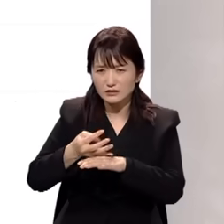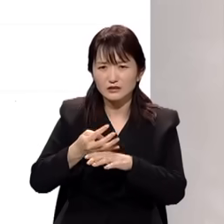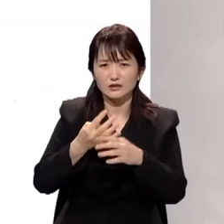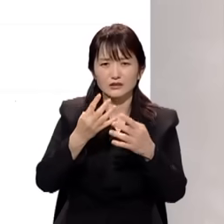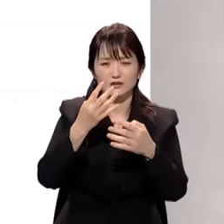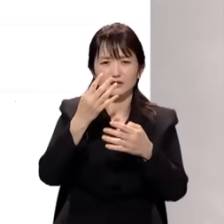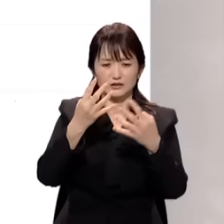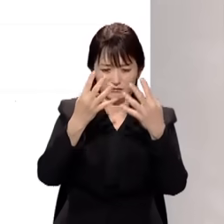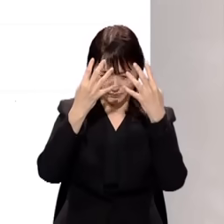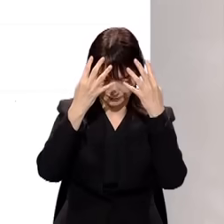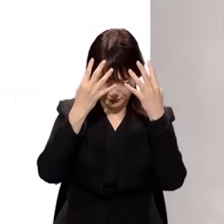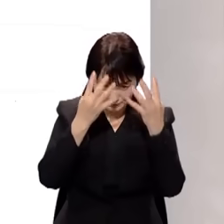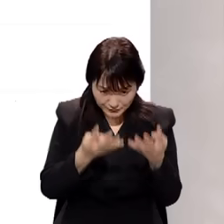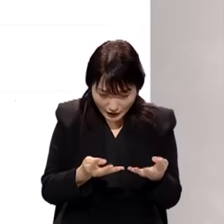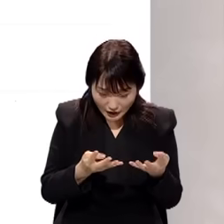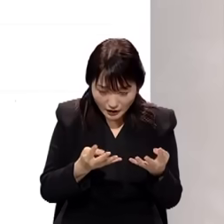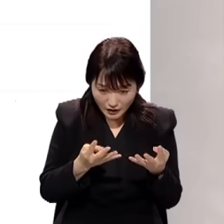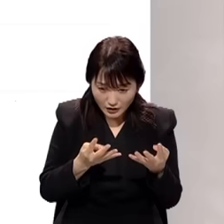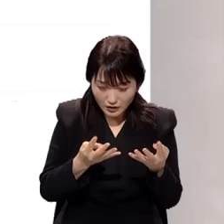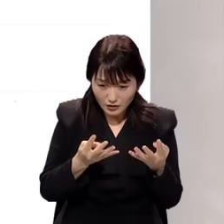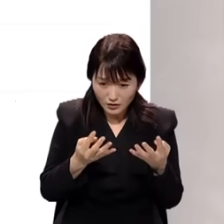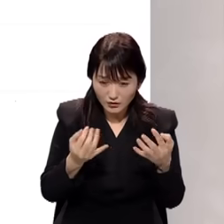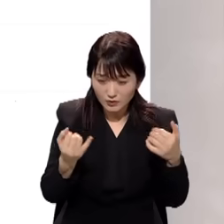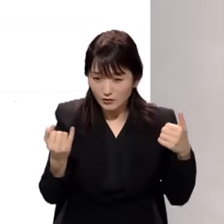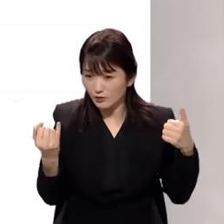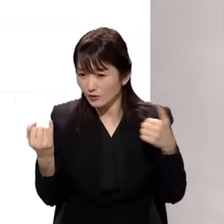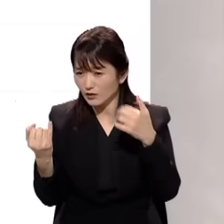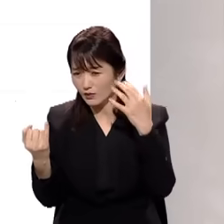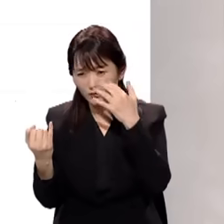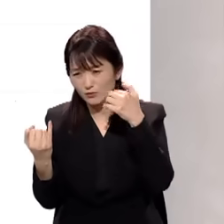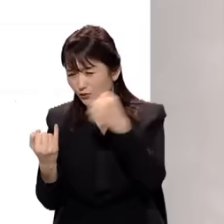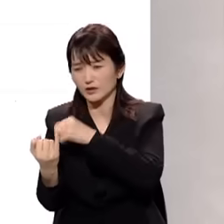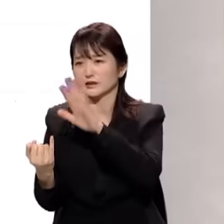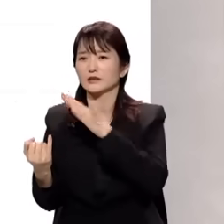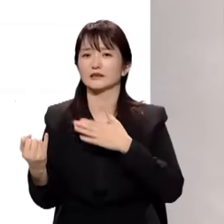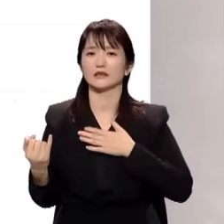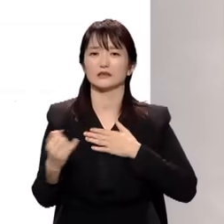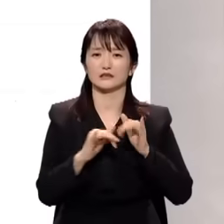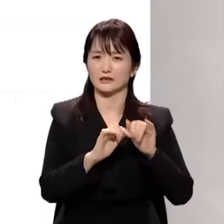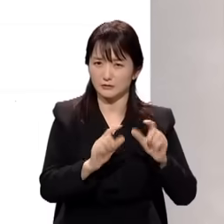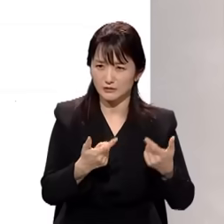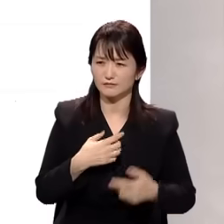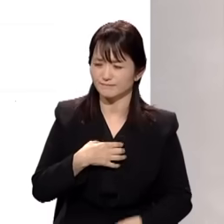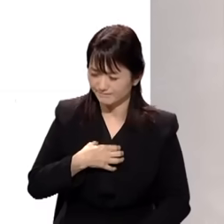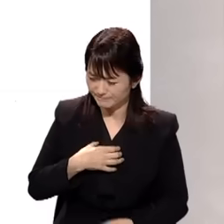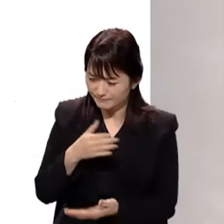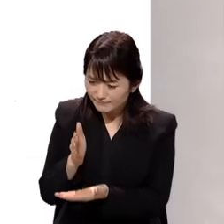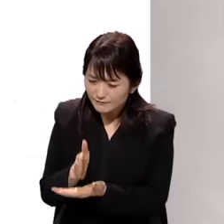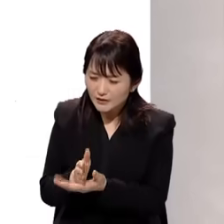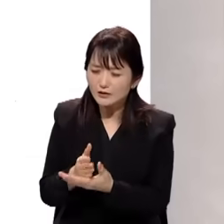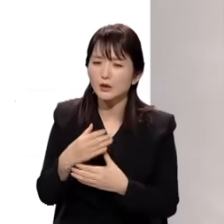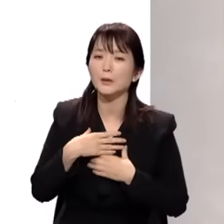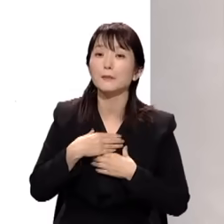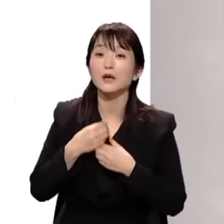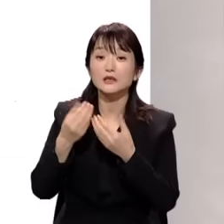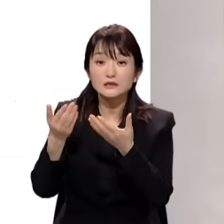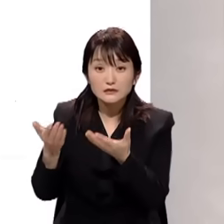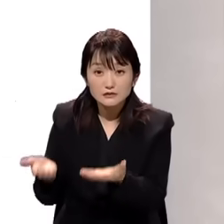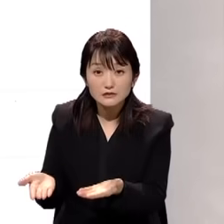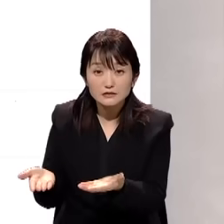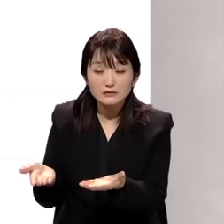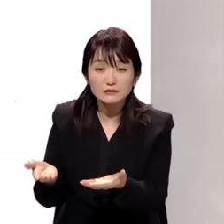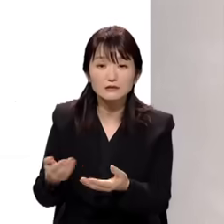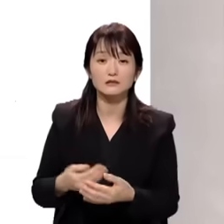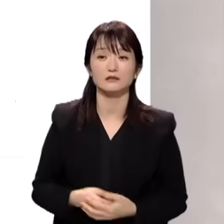것이다 라는 거예요. 나왔어도 그러면 내가 진짜 사람이 아니다 라면서 걱정하지 말고 편히 쉬랍니다.